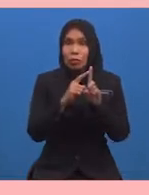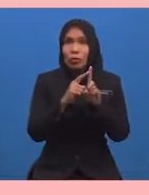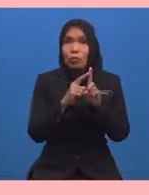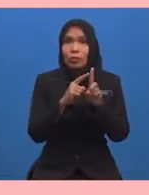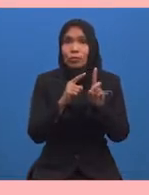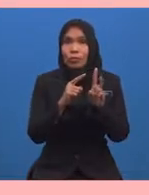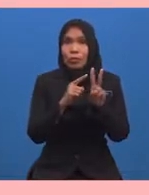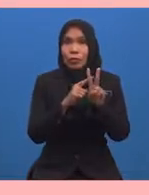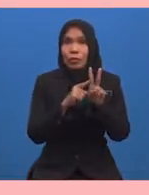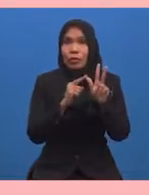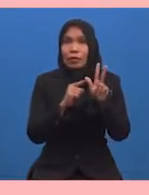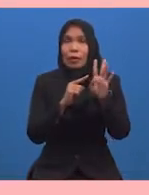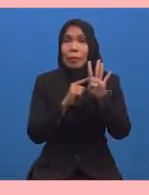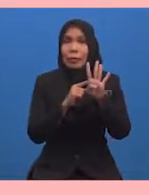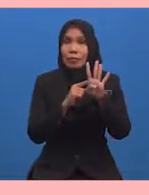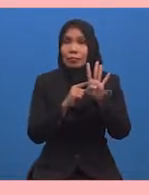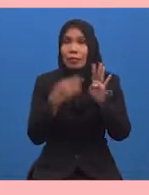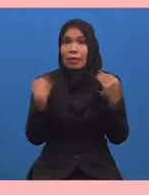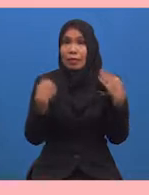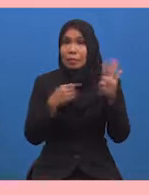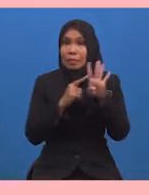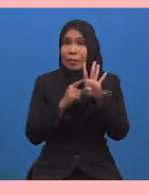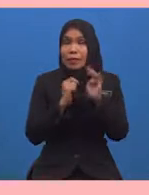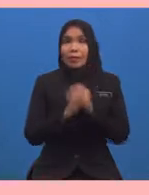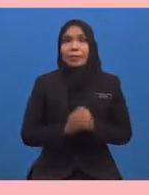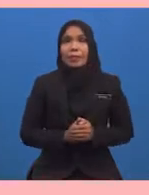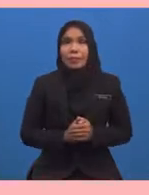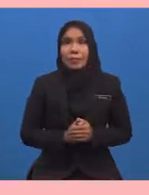dan pencanaan hidroelektrik.